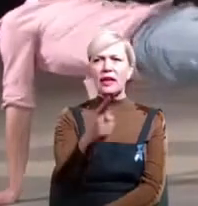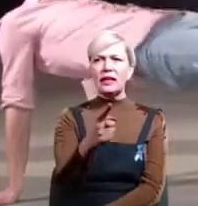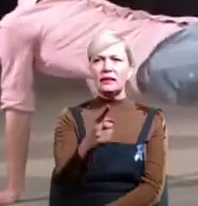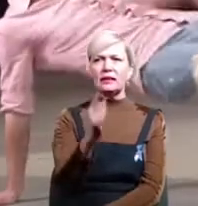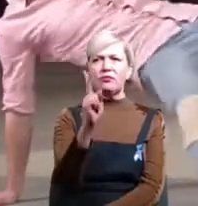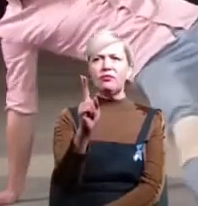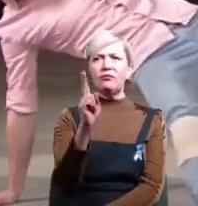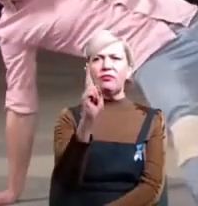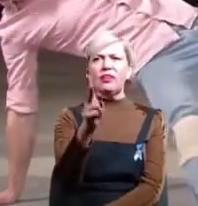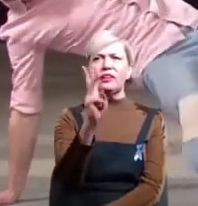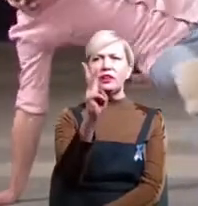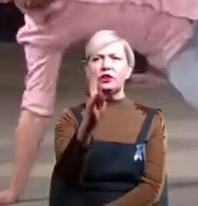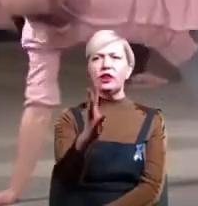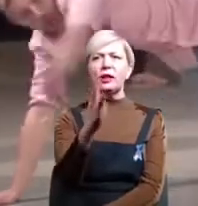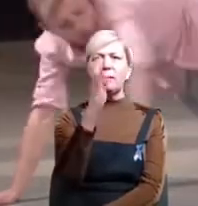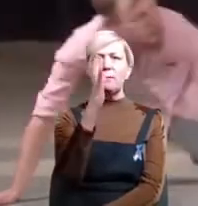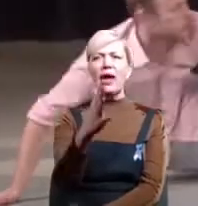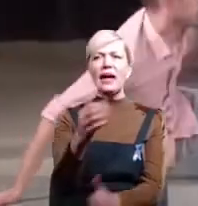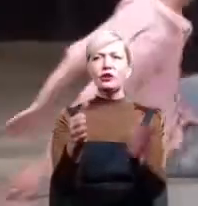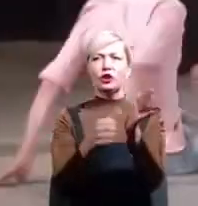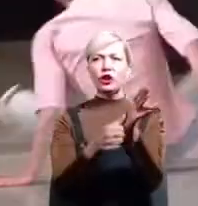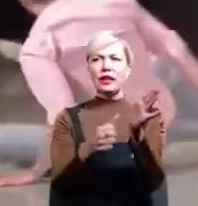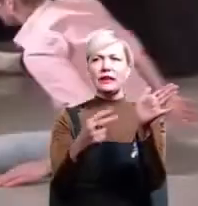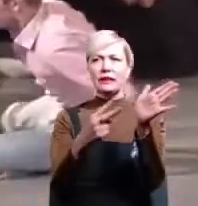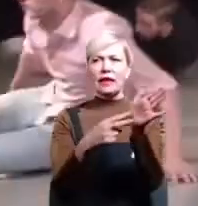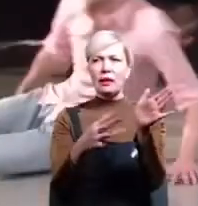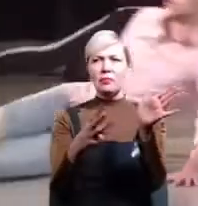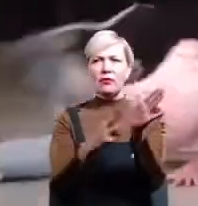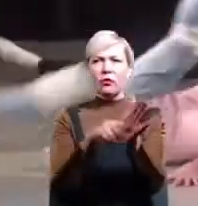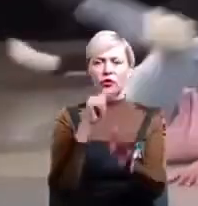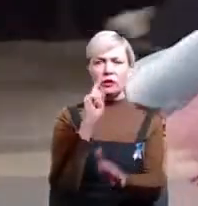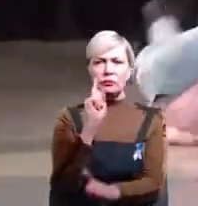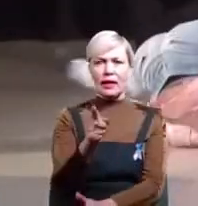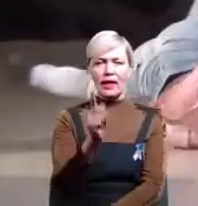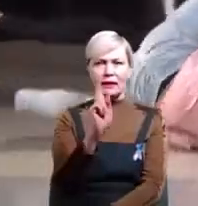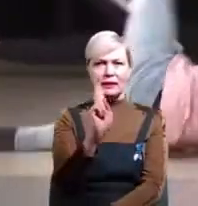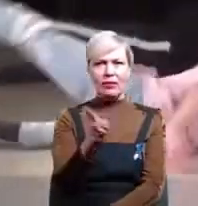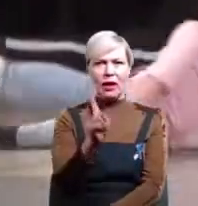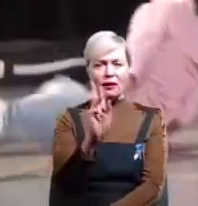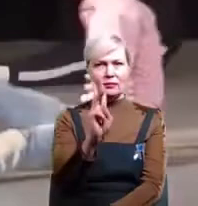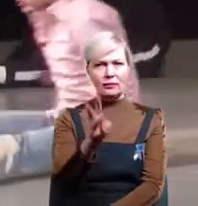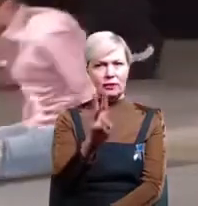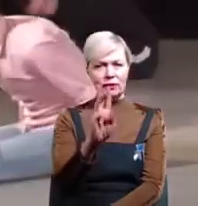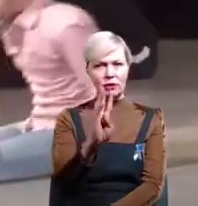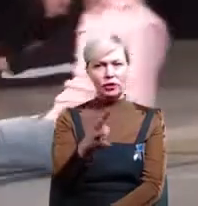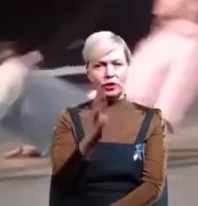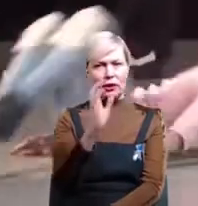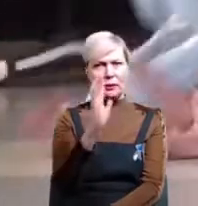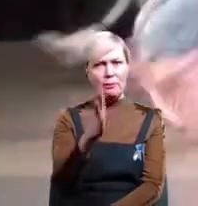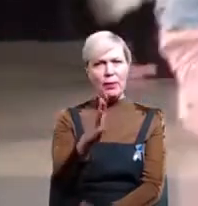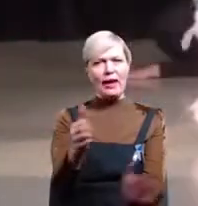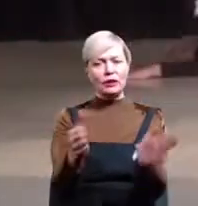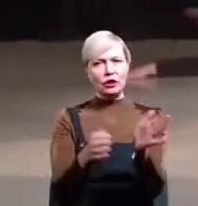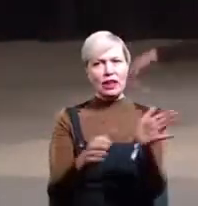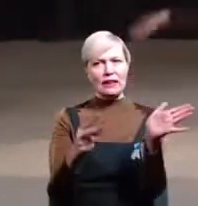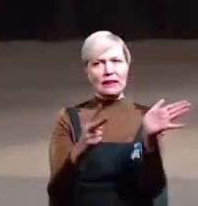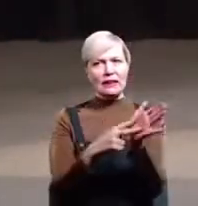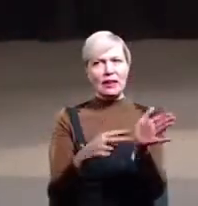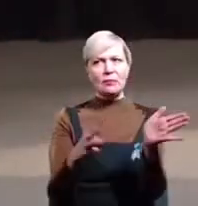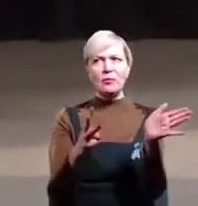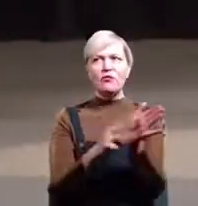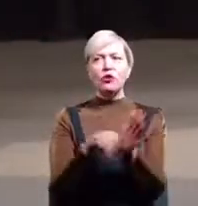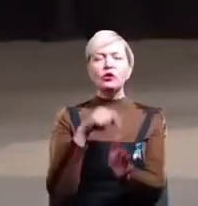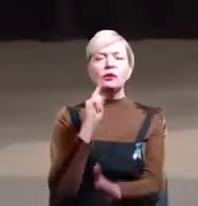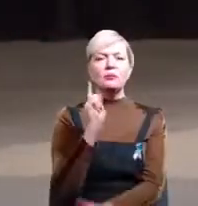Раз, два, три, четыре, пять, шесть, семь, восемь. Раз, два, три, четыре, пять, шесть,